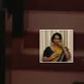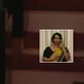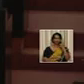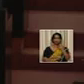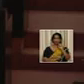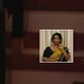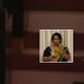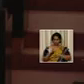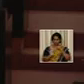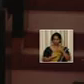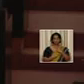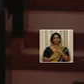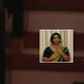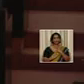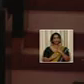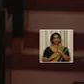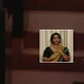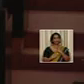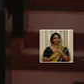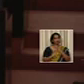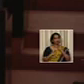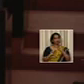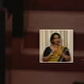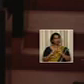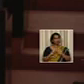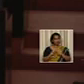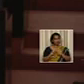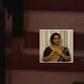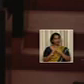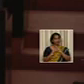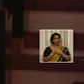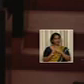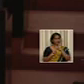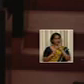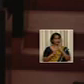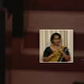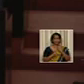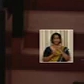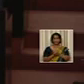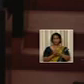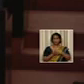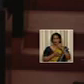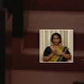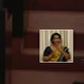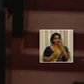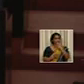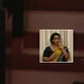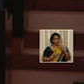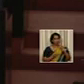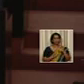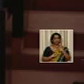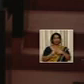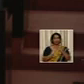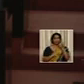2020 වර්ෂයේ සඳහා ශ්‍රී ලංකා HDFC බැංකු වාර්ෂික වාර්තාව 2022 වර්ෂය සඳහා ශ්‍රී ලංකා